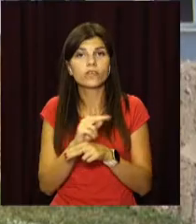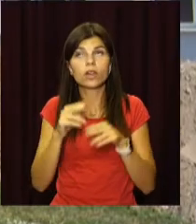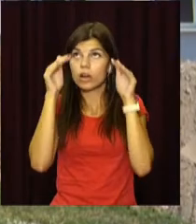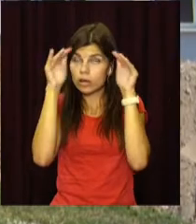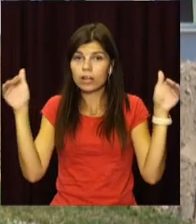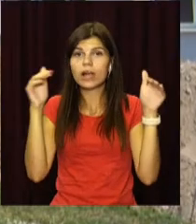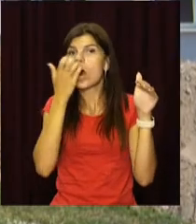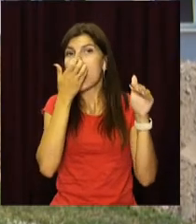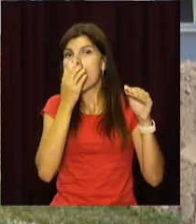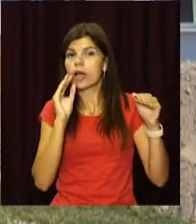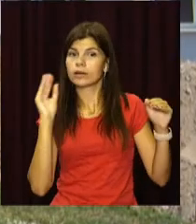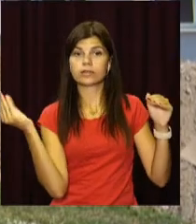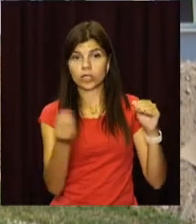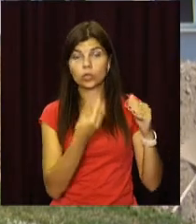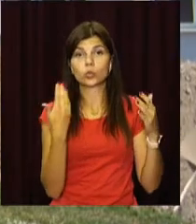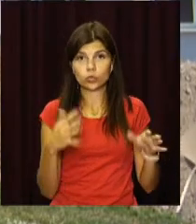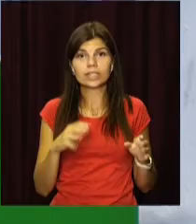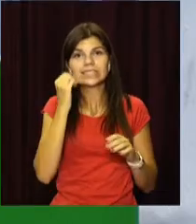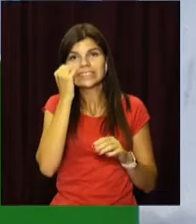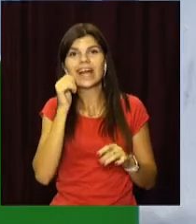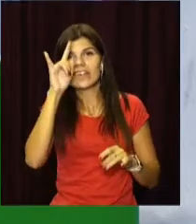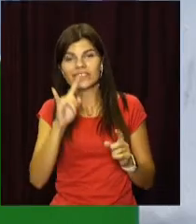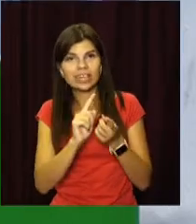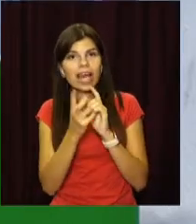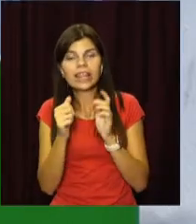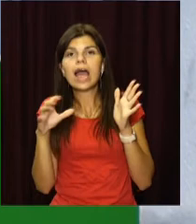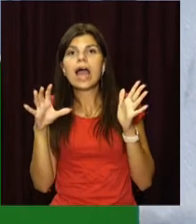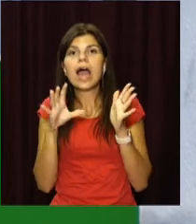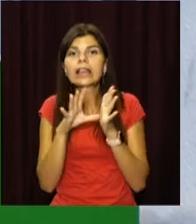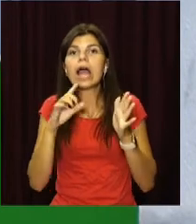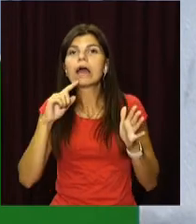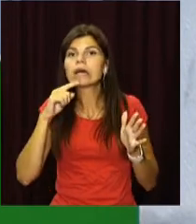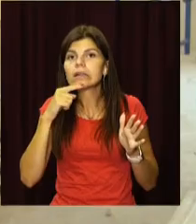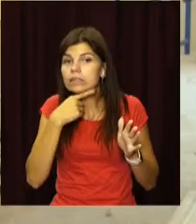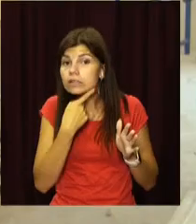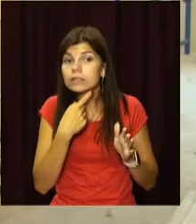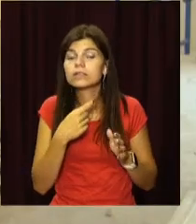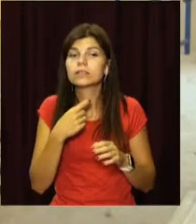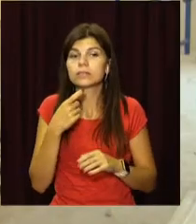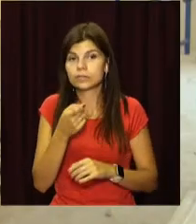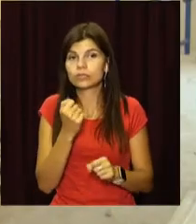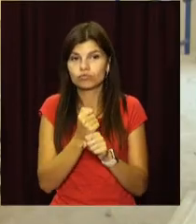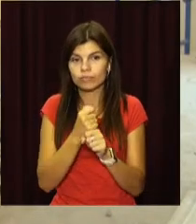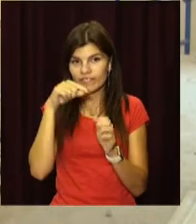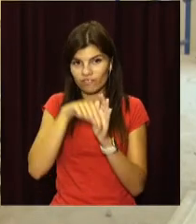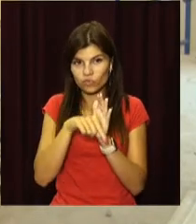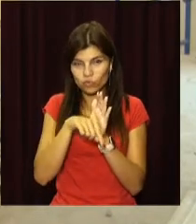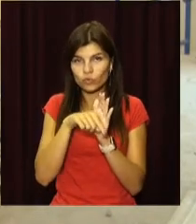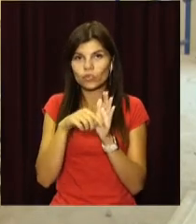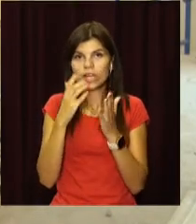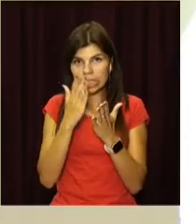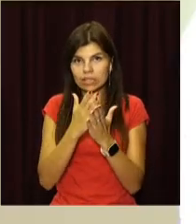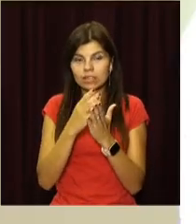покрівлю, термомодернізували фасади, замінили старі вікна на енергоощадні. Наразі тривають внутрішні оздоблювальні роботи у